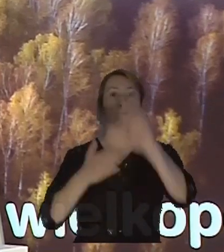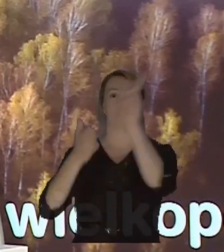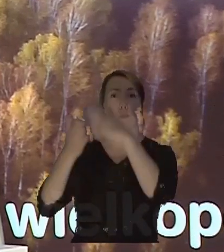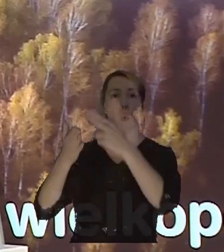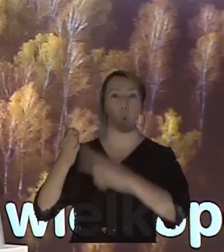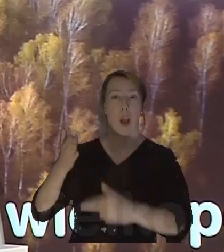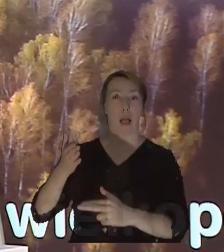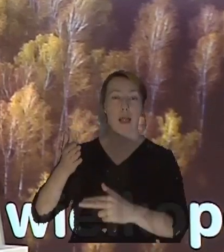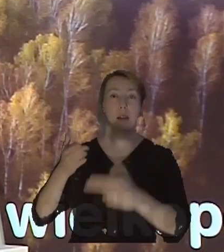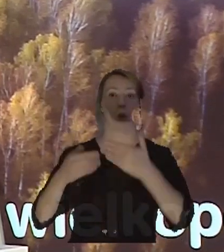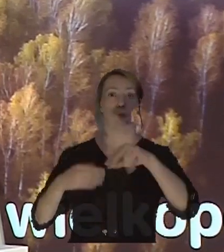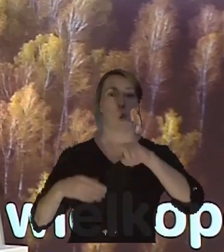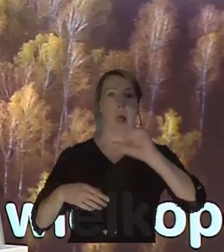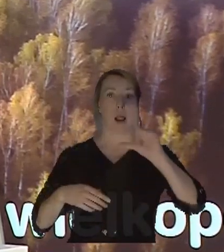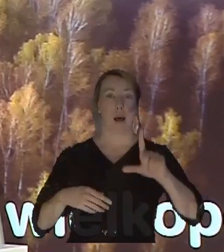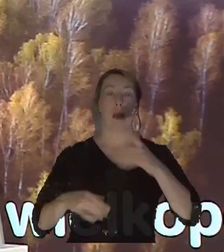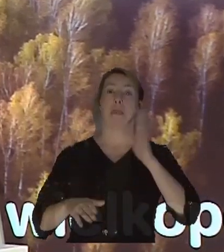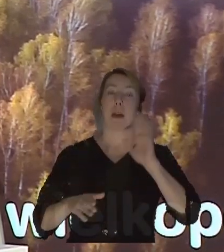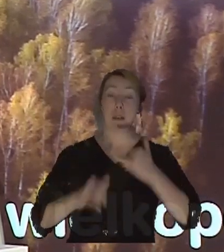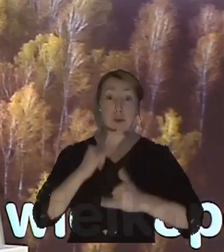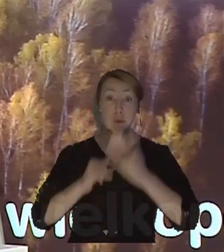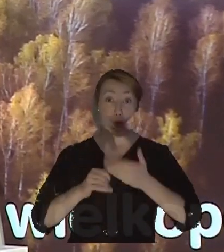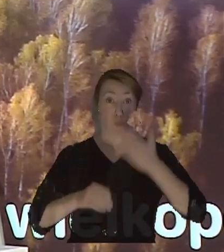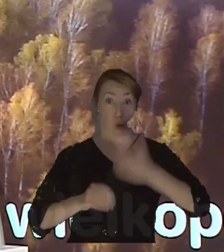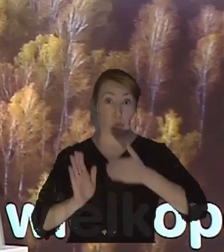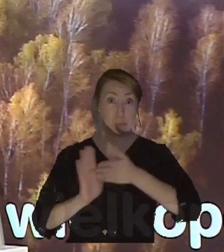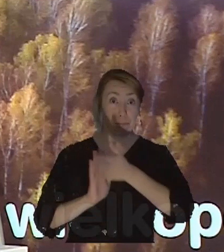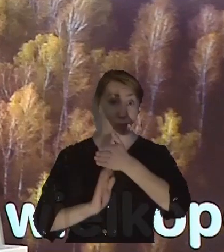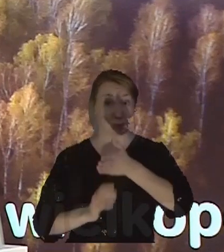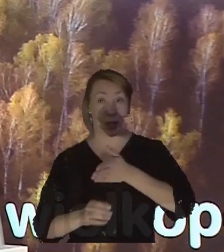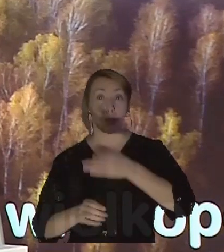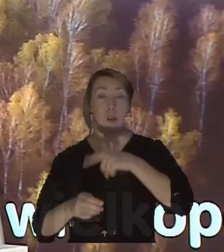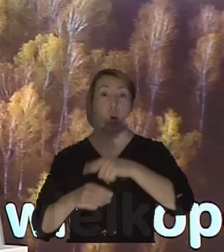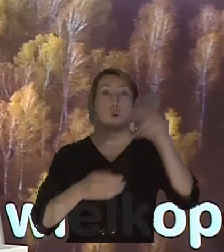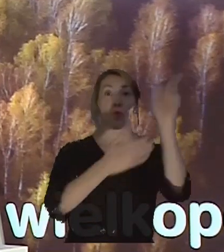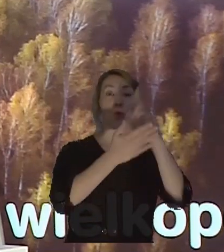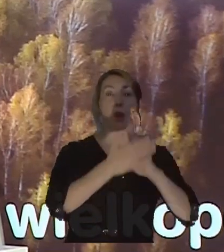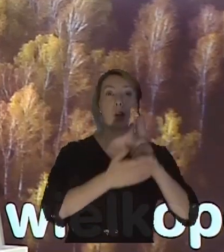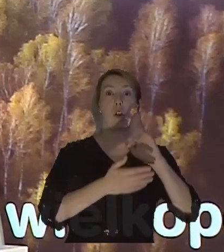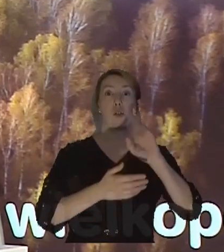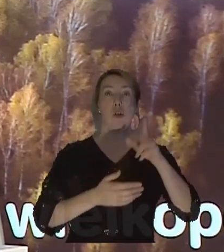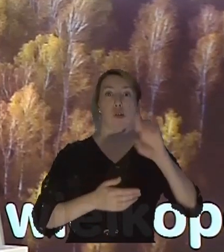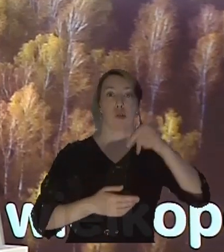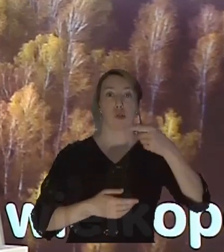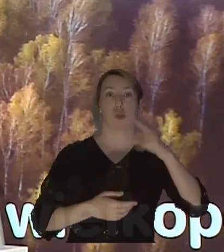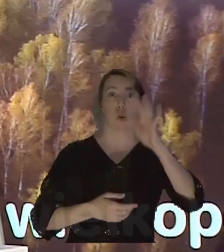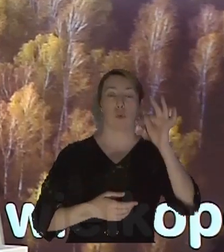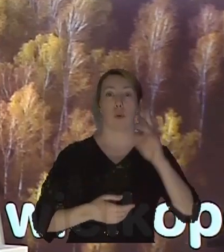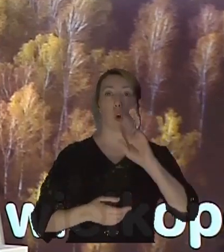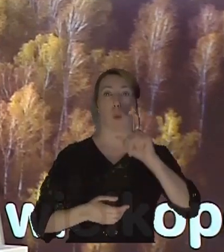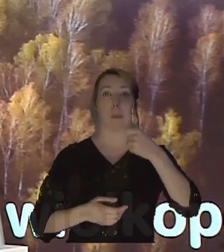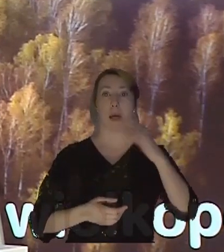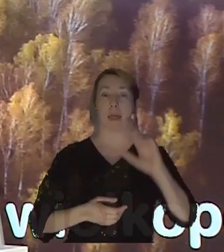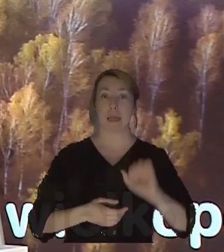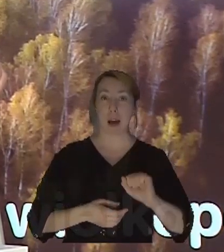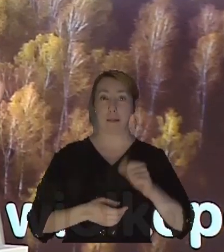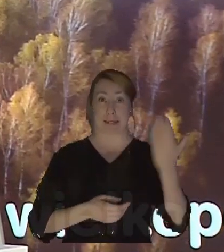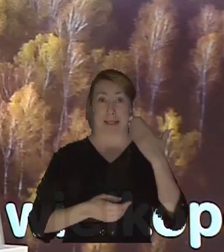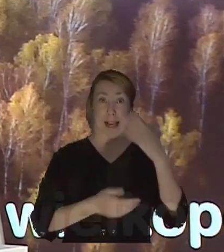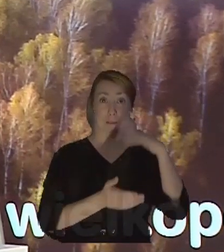Nawet jeżeli by ktoś przejeżdżał pociągiem, to ten mural Krzysztofa Komedy, niedawno powieszony,